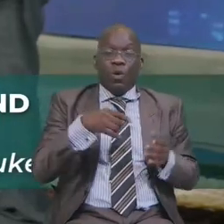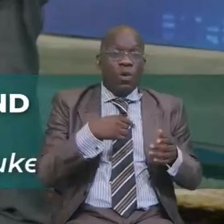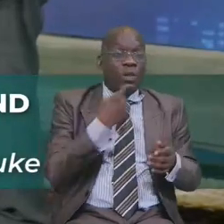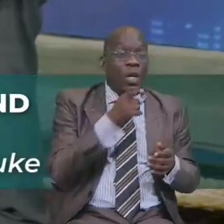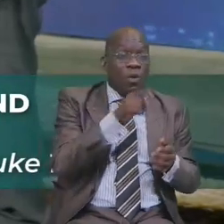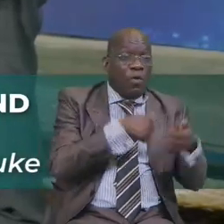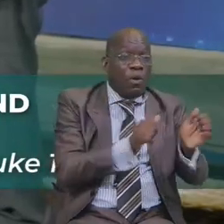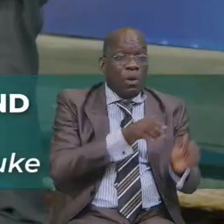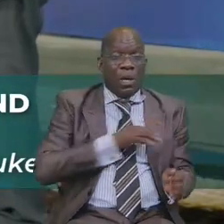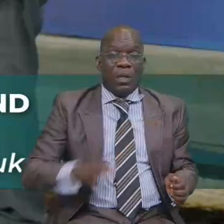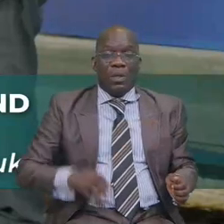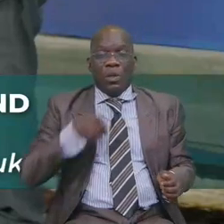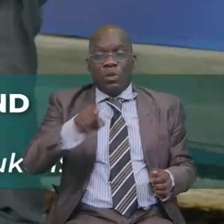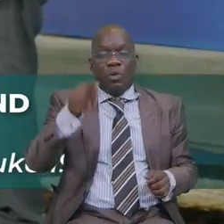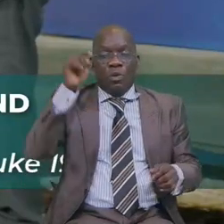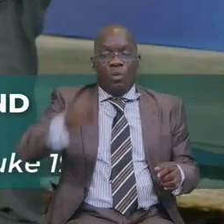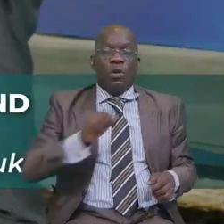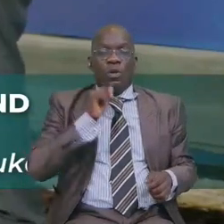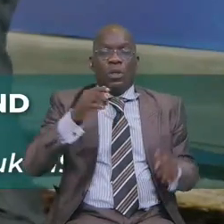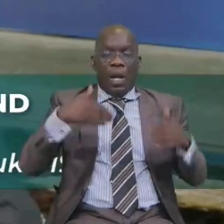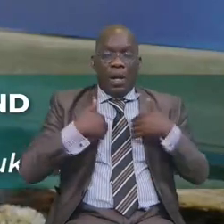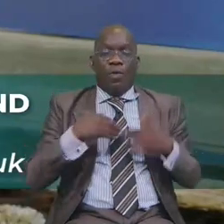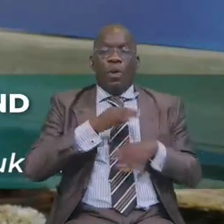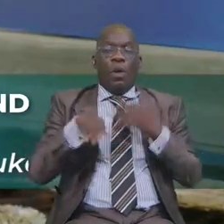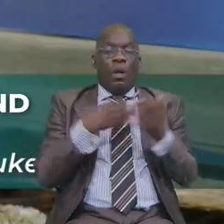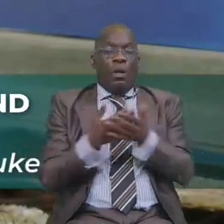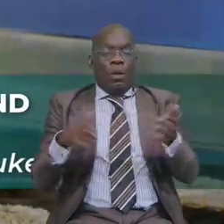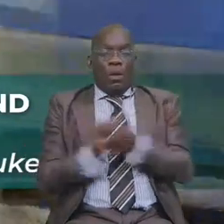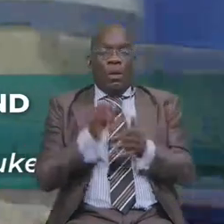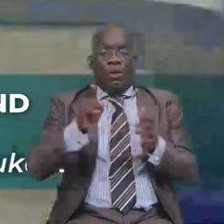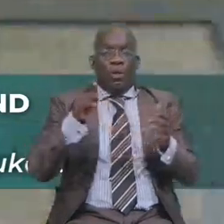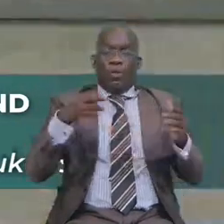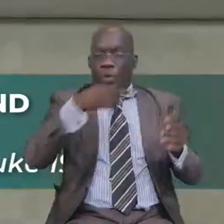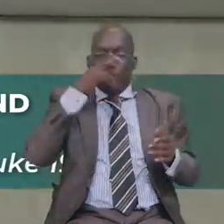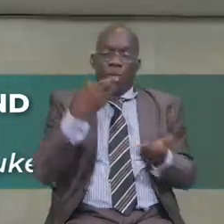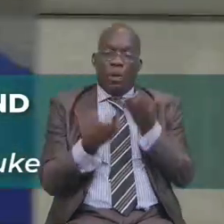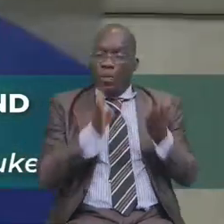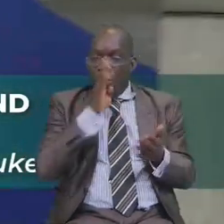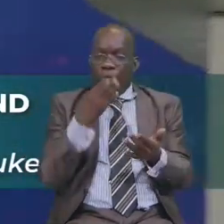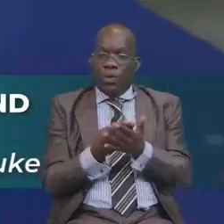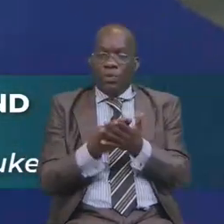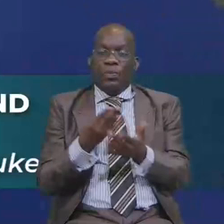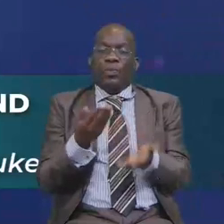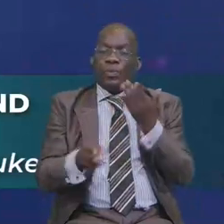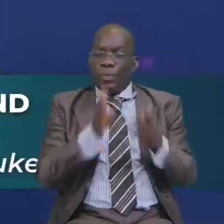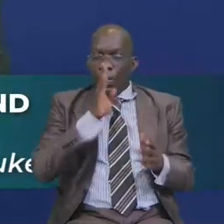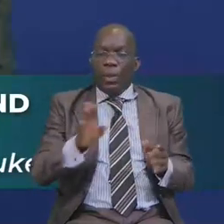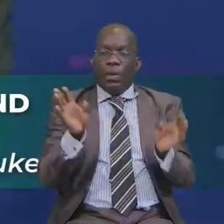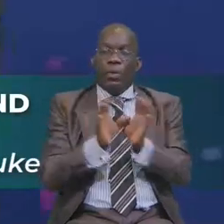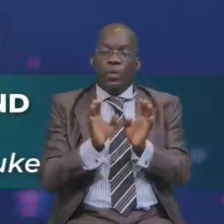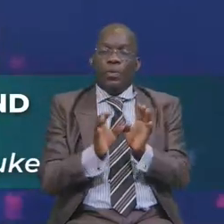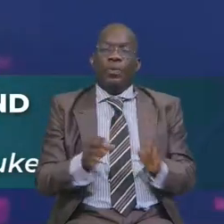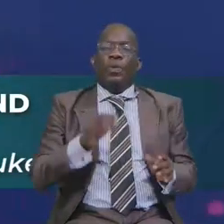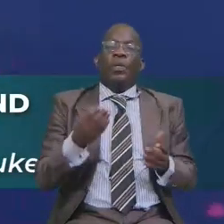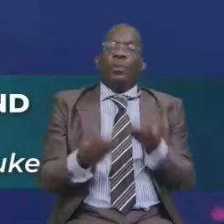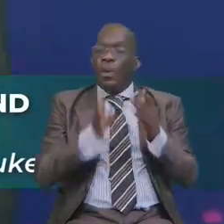dois pas avoir toutes ces choses que tu as volées, que ce soit l'argent, que ce soit des diplômes ou quelle que soit la chose. Ou une